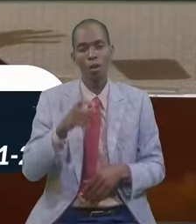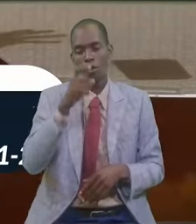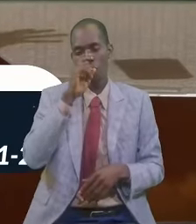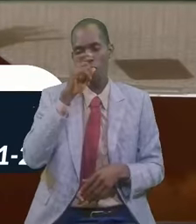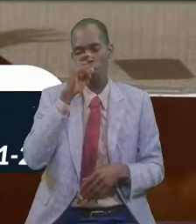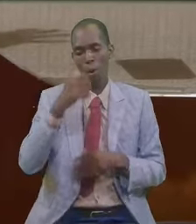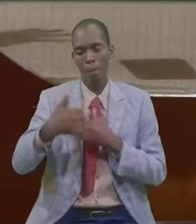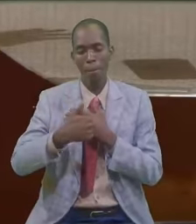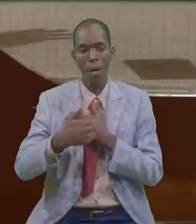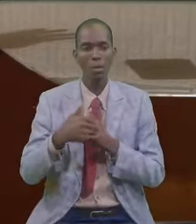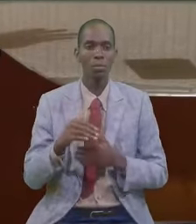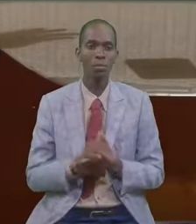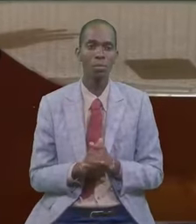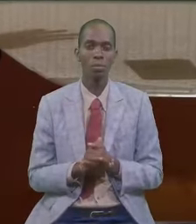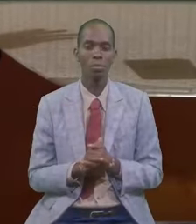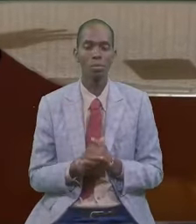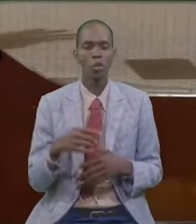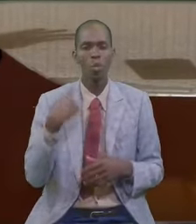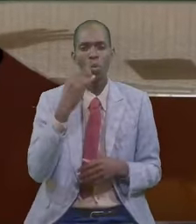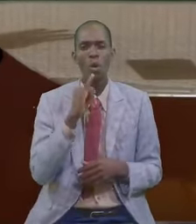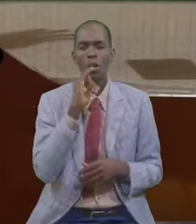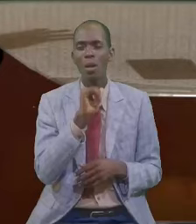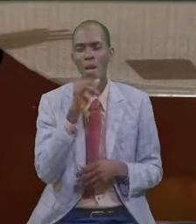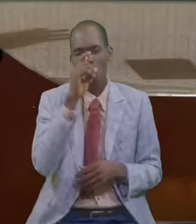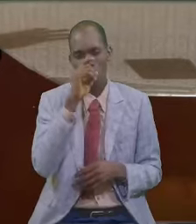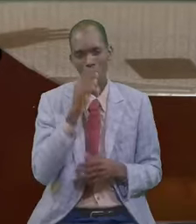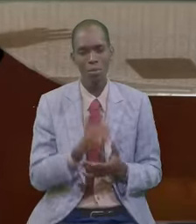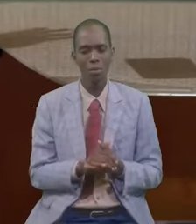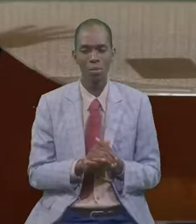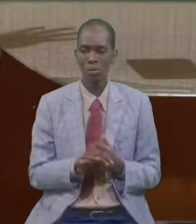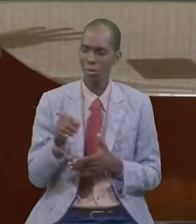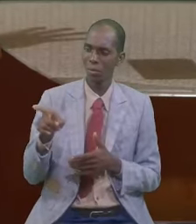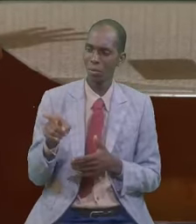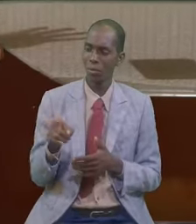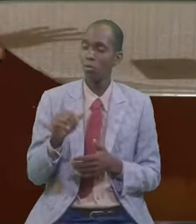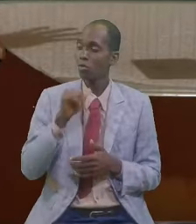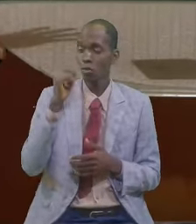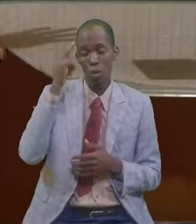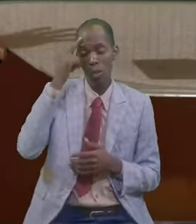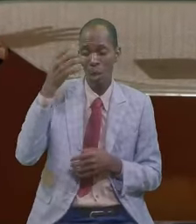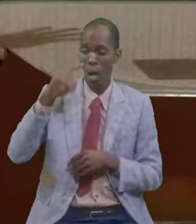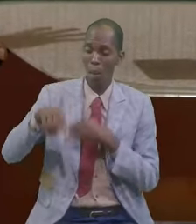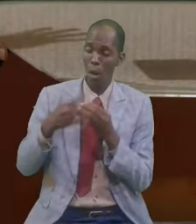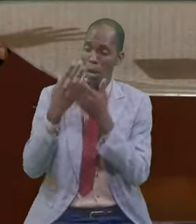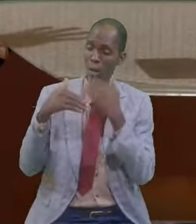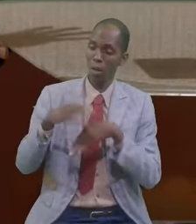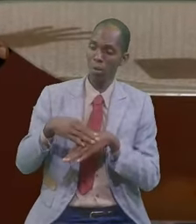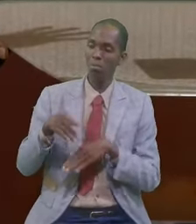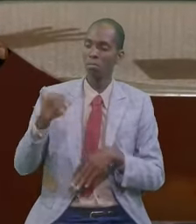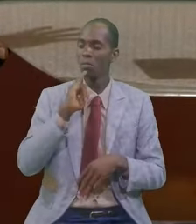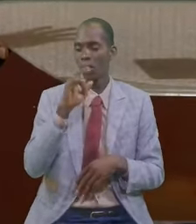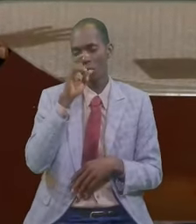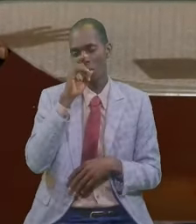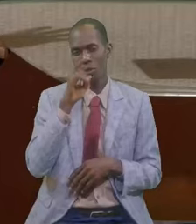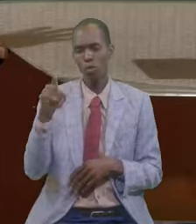insensés. C'est un insensé. Il ne pense pas du ciel. Il